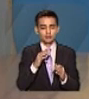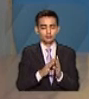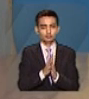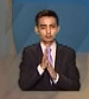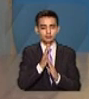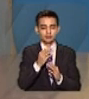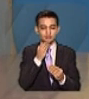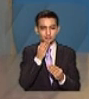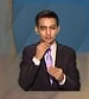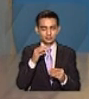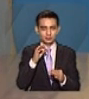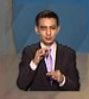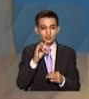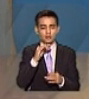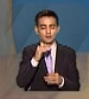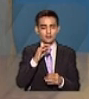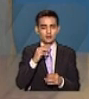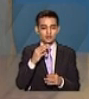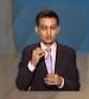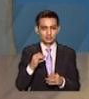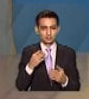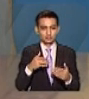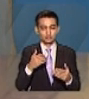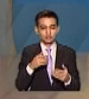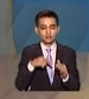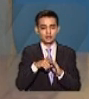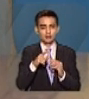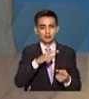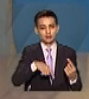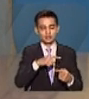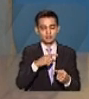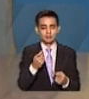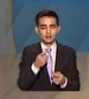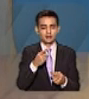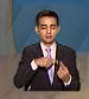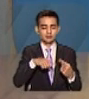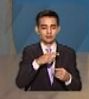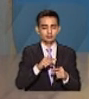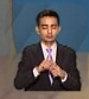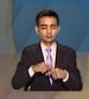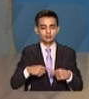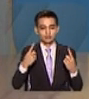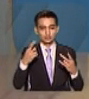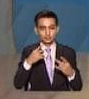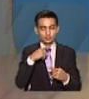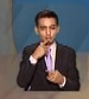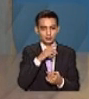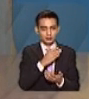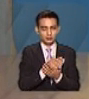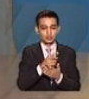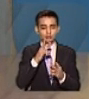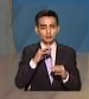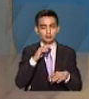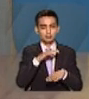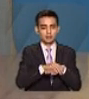Мы говорим о том, чтобы развивать малый и средний бизнес. Но правительство совместно с